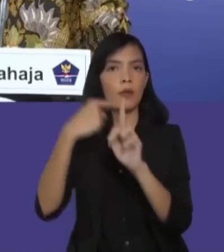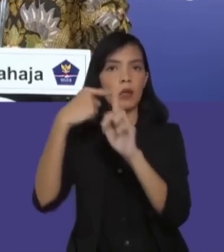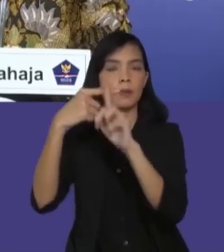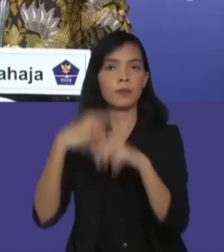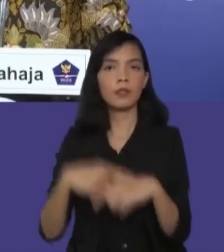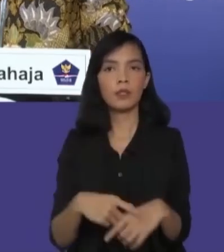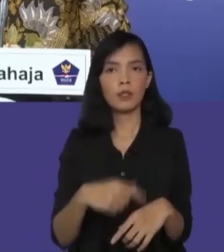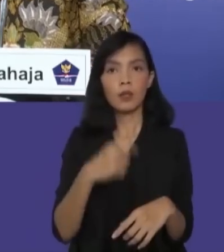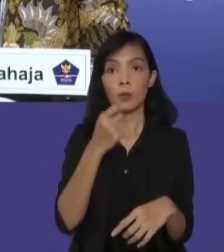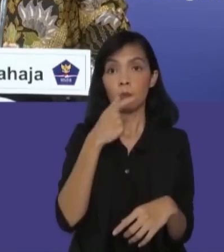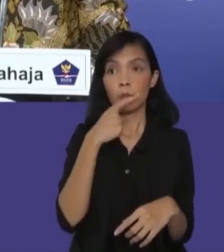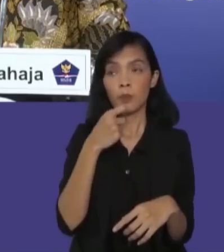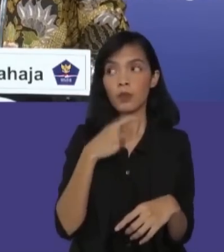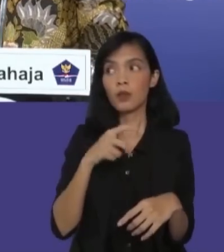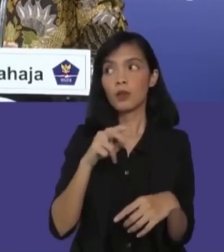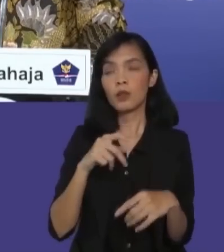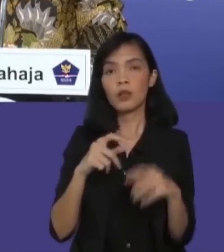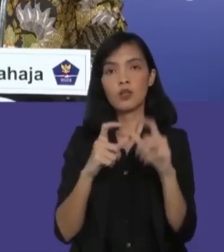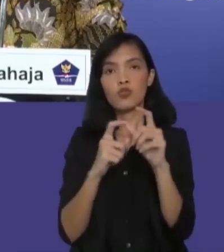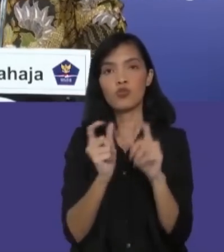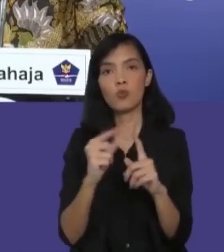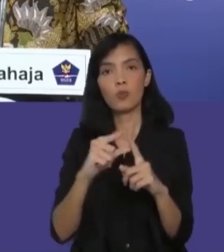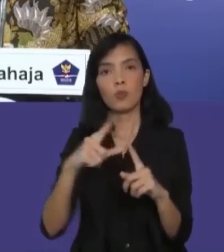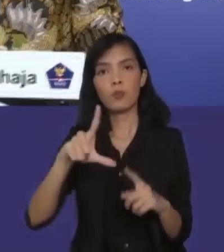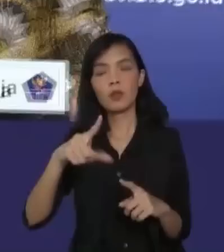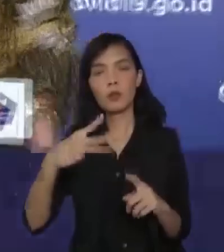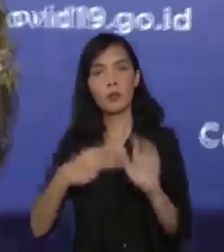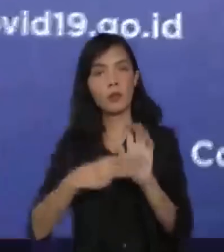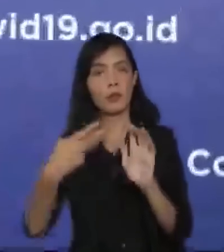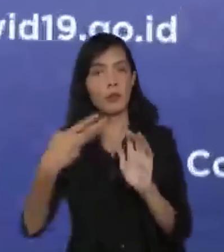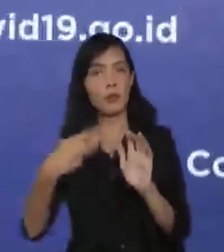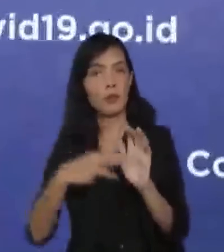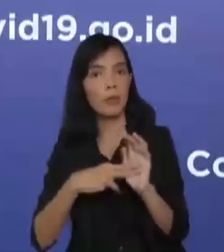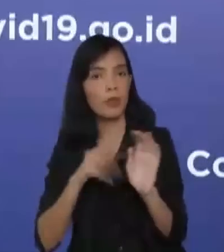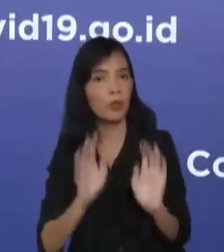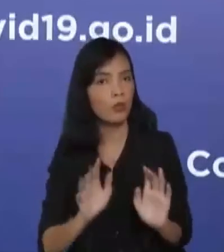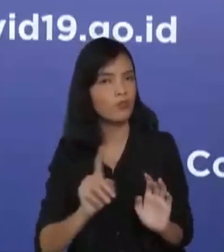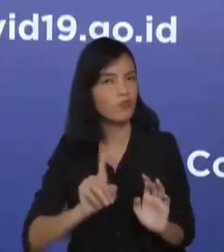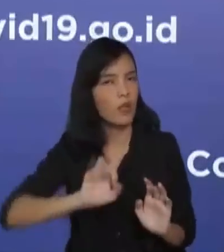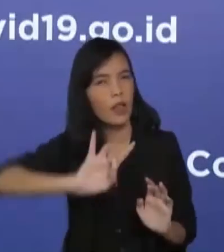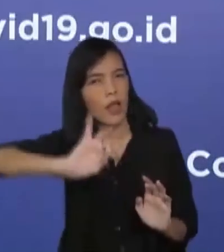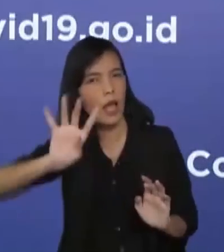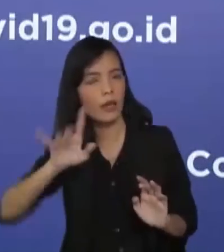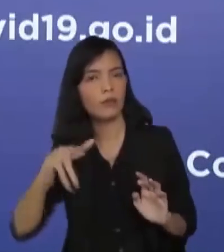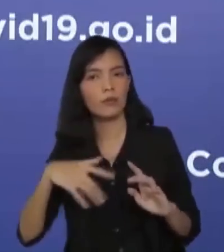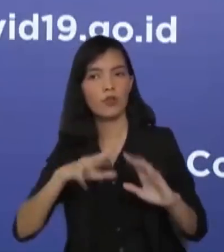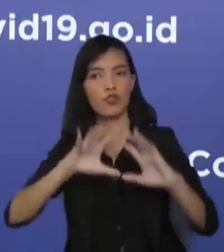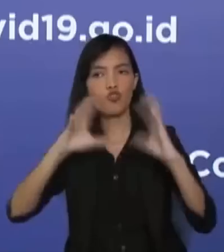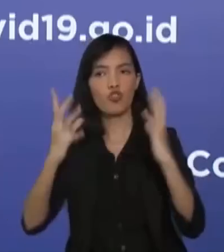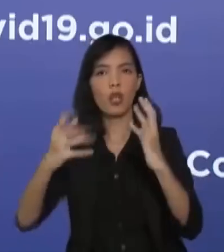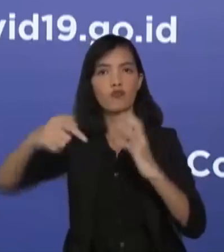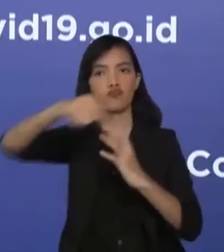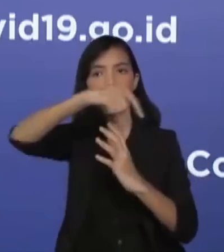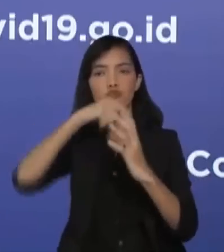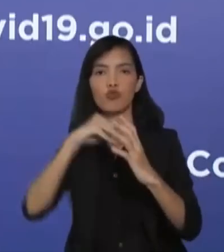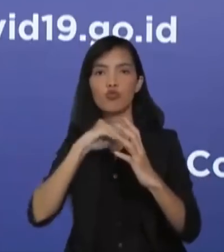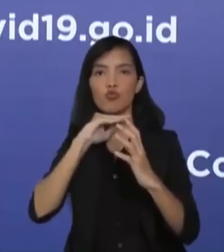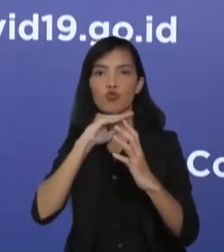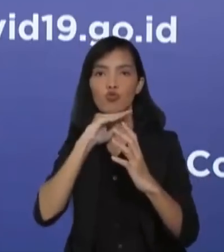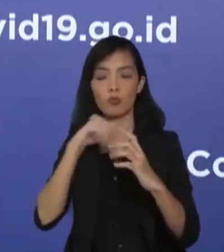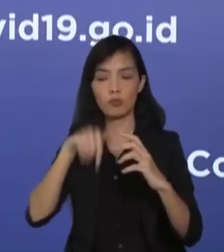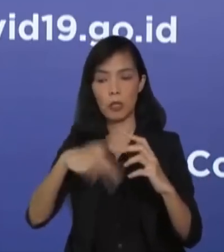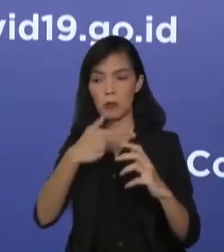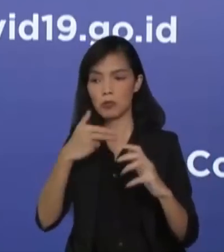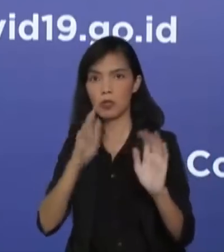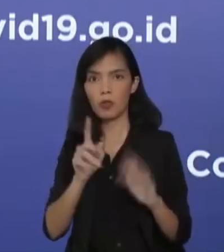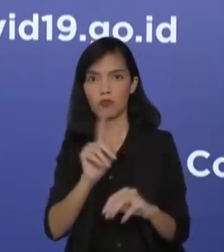suplemen, tentunya bagian yang paling ditunggu oleh masyarakat dan dunia terutama, baik tidak hanya Indonesia tapi